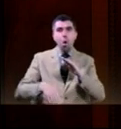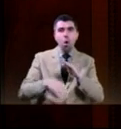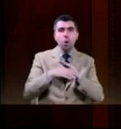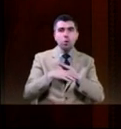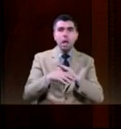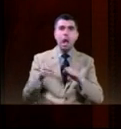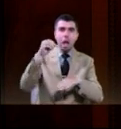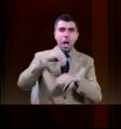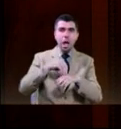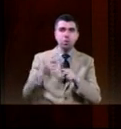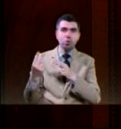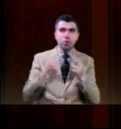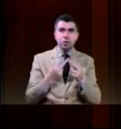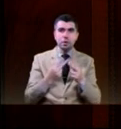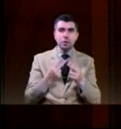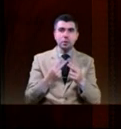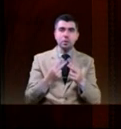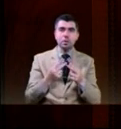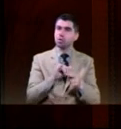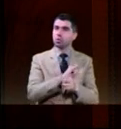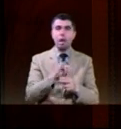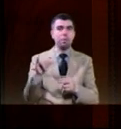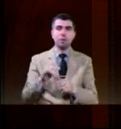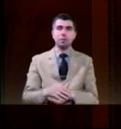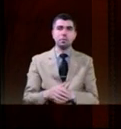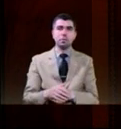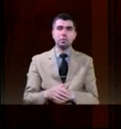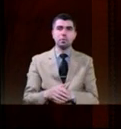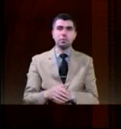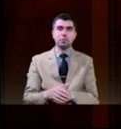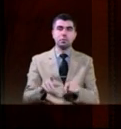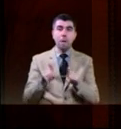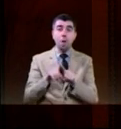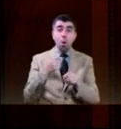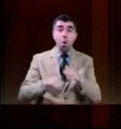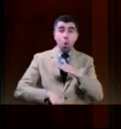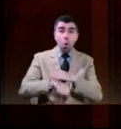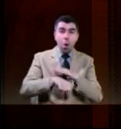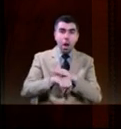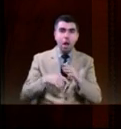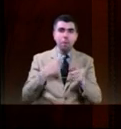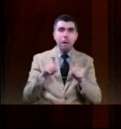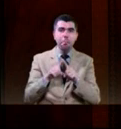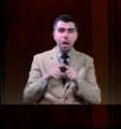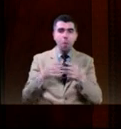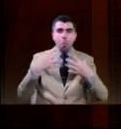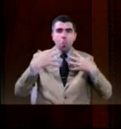نقي ويعاود يرجع بنفس السعاده. الله ما من بنادم اليوم بلاد دخل لعب غير ماتش راه كيخرج عامر